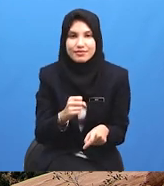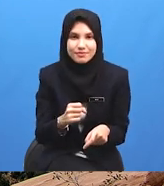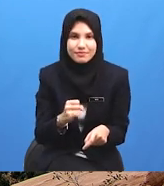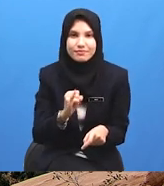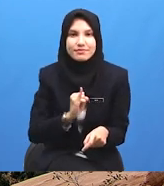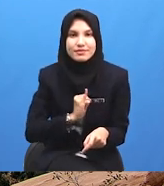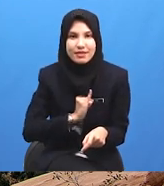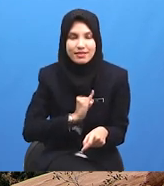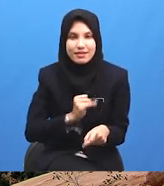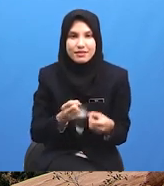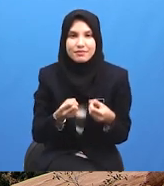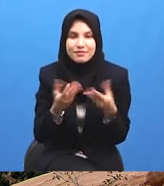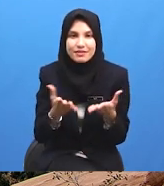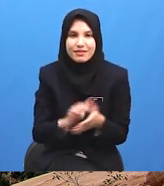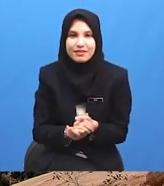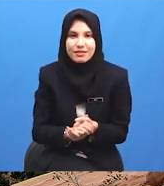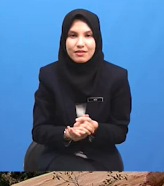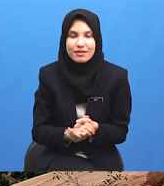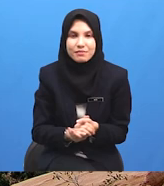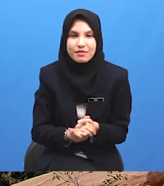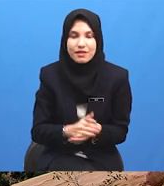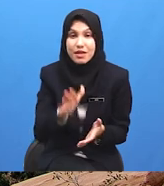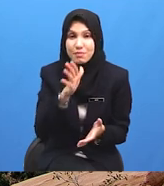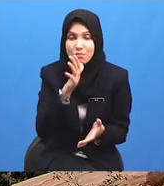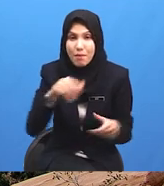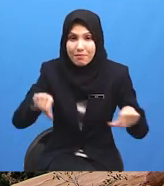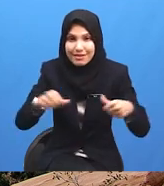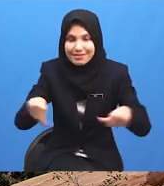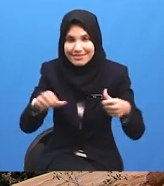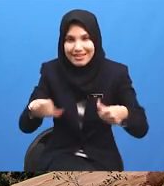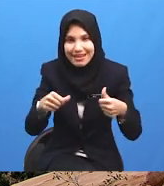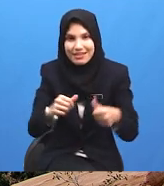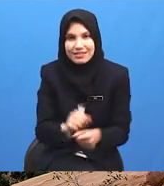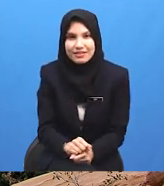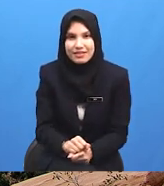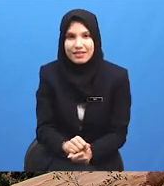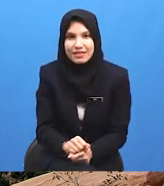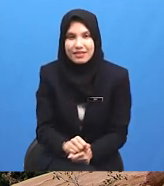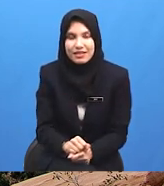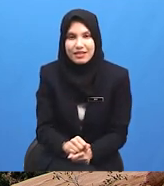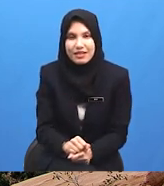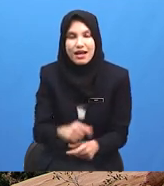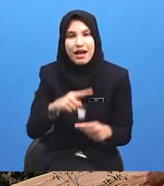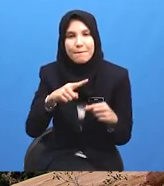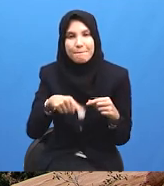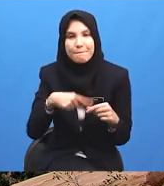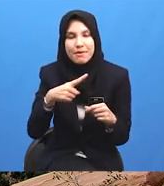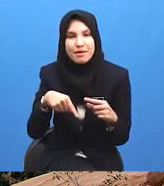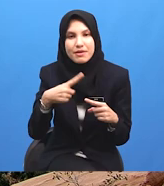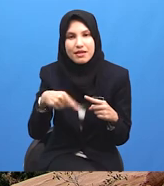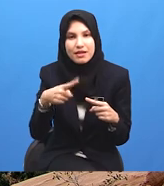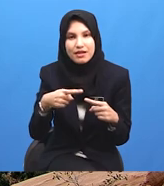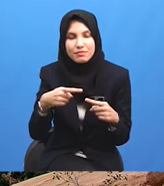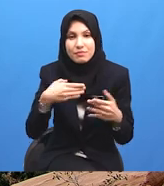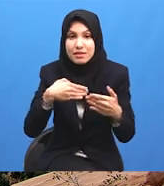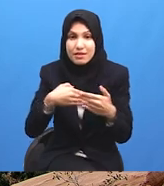Pernahkah kamu melihat ibu memasak di dapur? Apabila kamu mendekatkan tangan, kamu berhampiran dengan